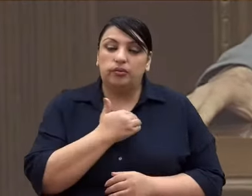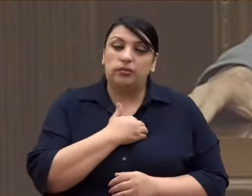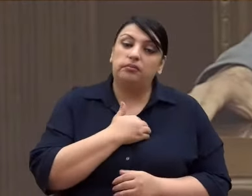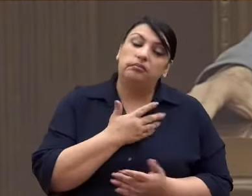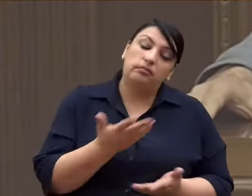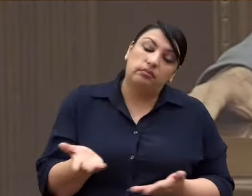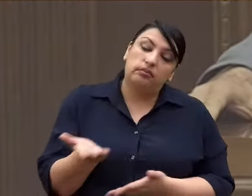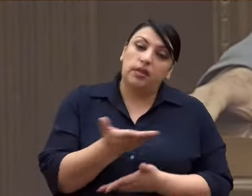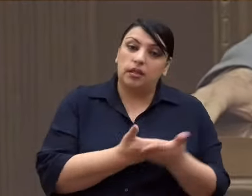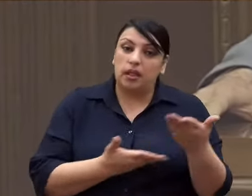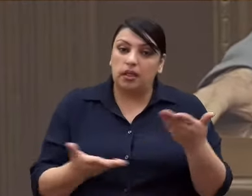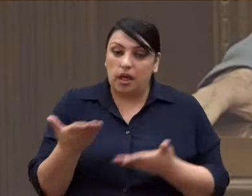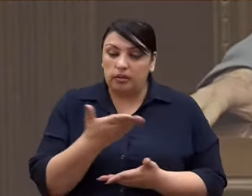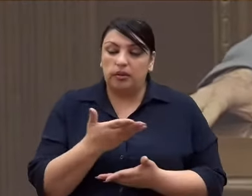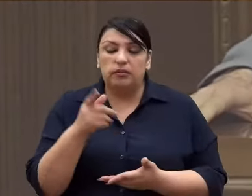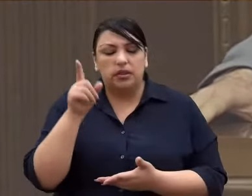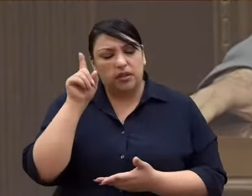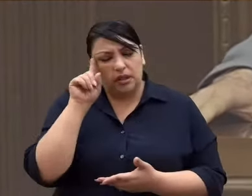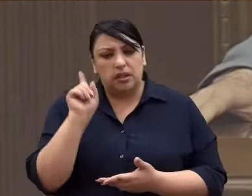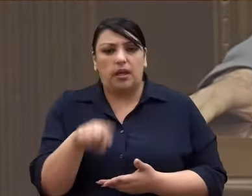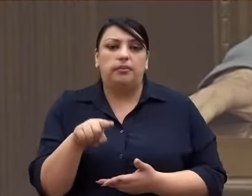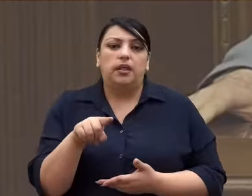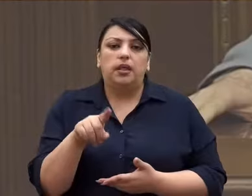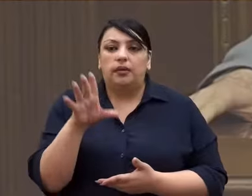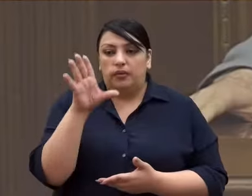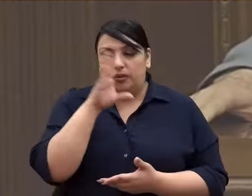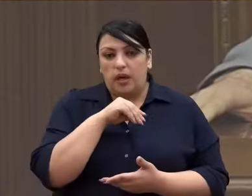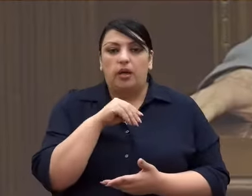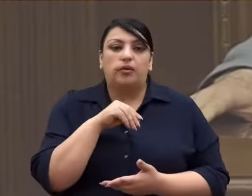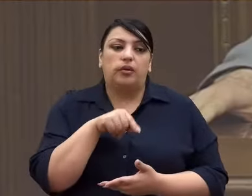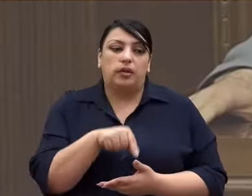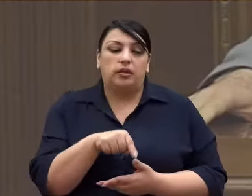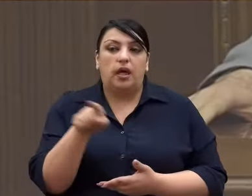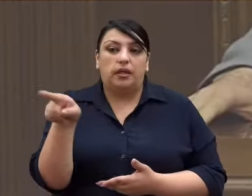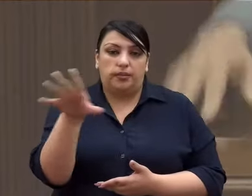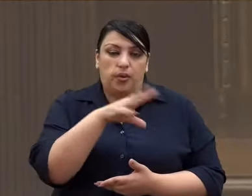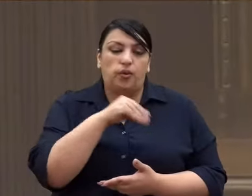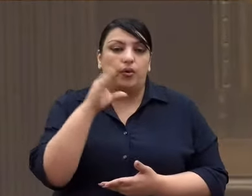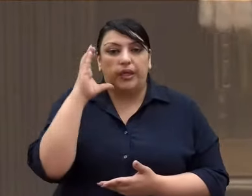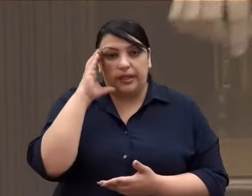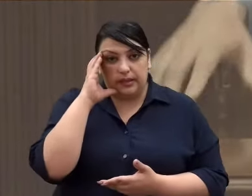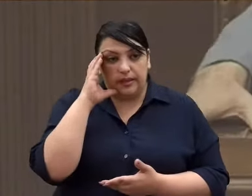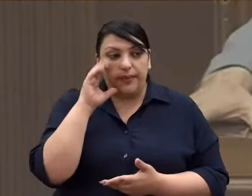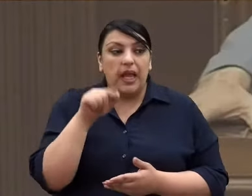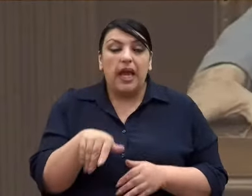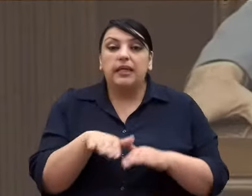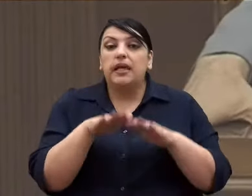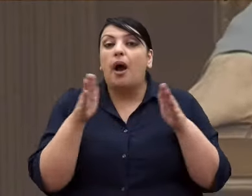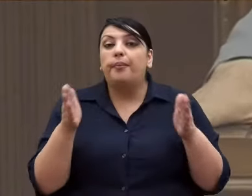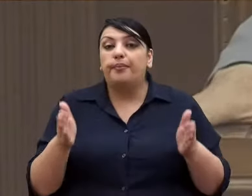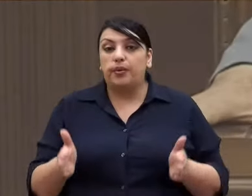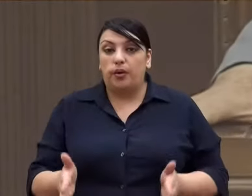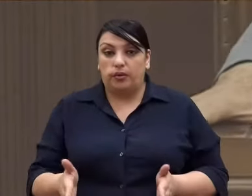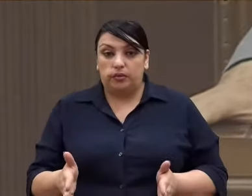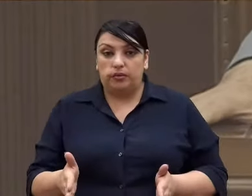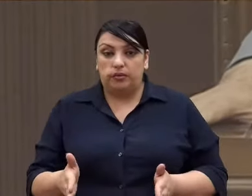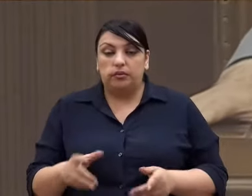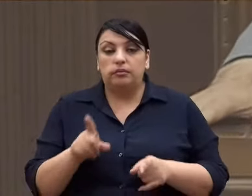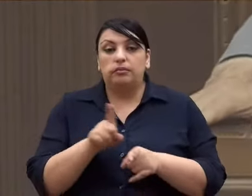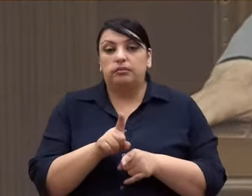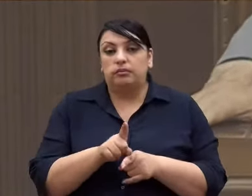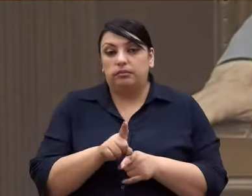կամ այն կերպ կհասնի նաև նրանց։ Այս ամբիոնը այս պահին մարմնավորում